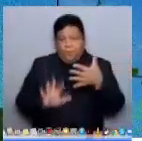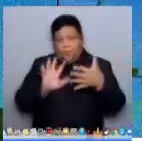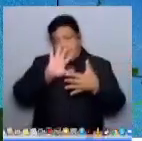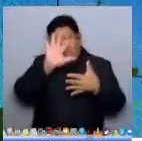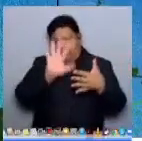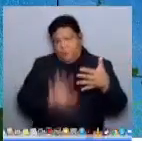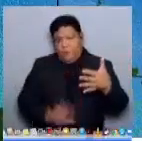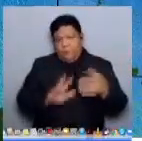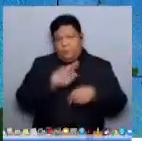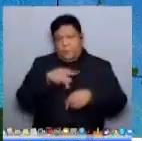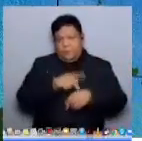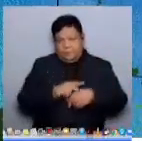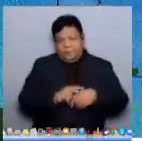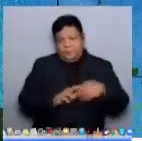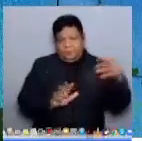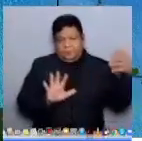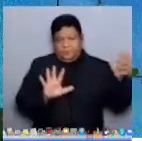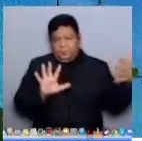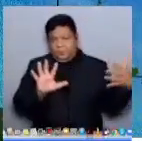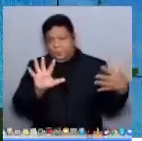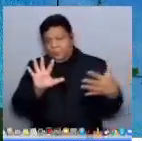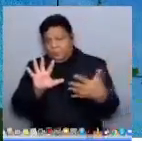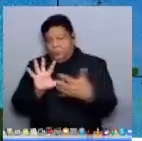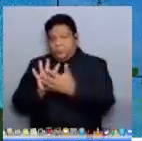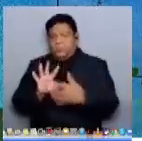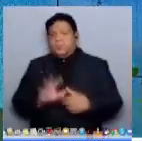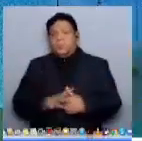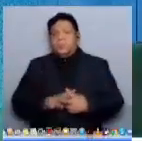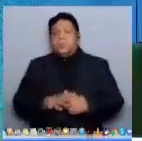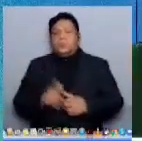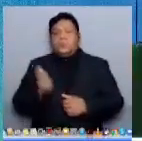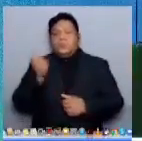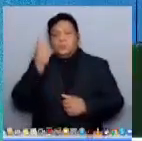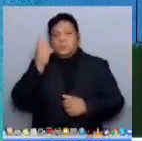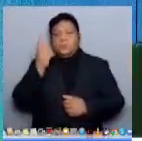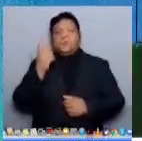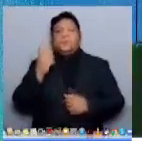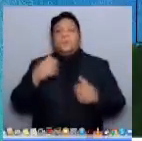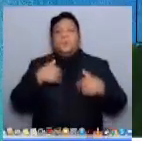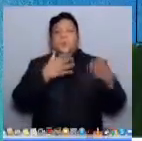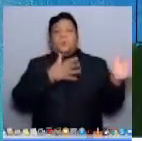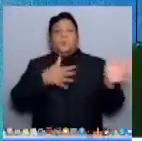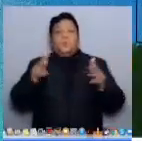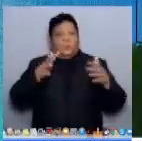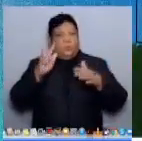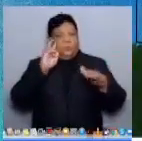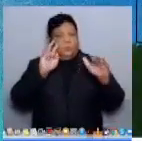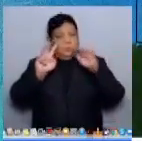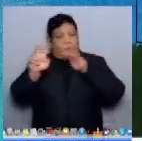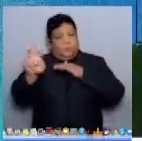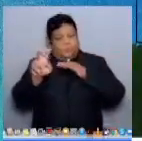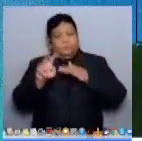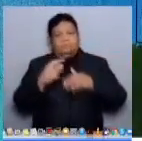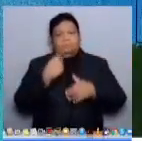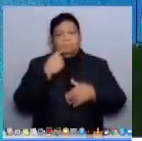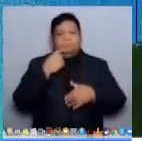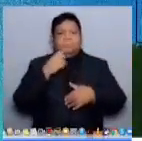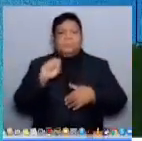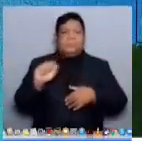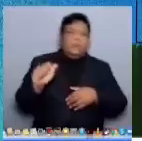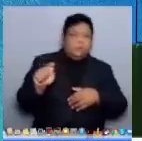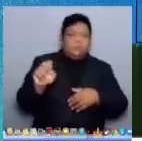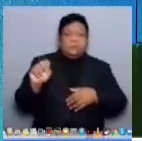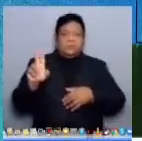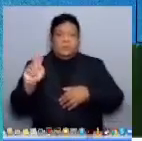eastern section ng bansa. At sa wind forecast ng Metra Weather, ito hanggang para sa weekend at sa mga susunod na araw, wala